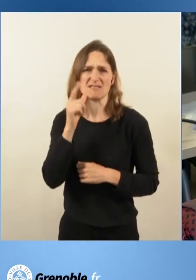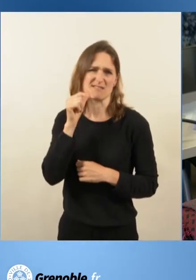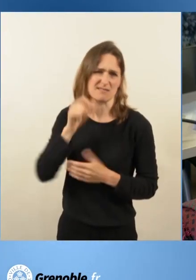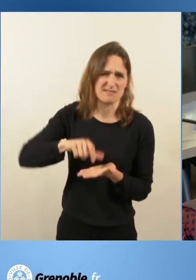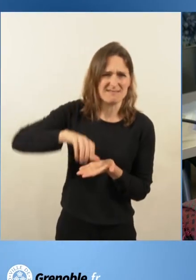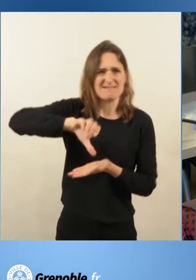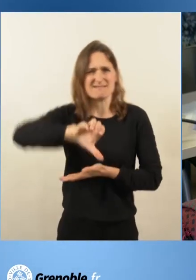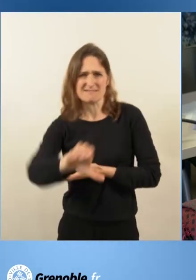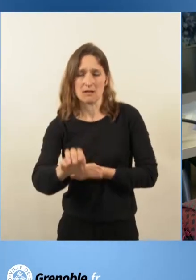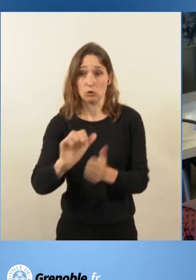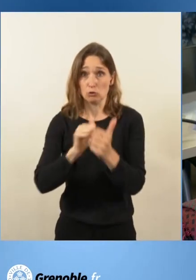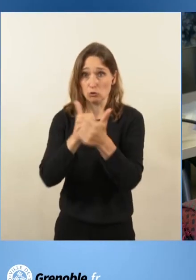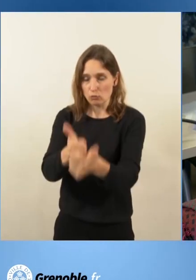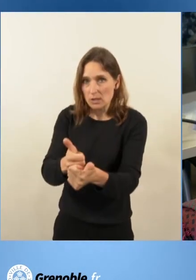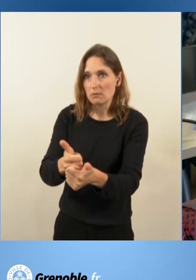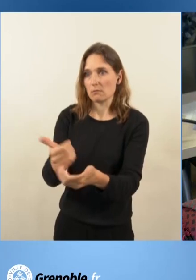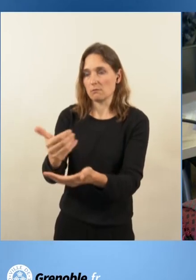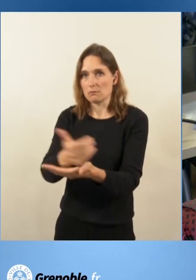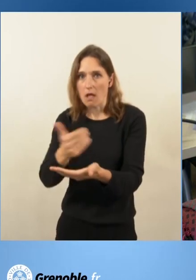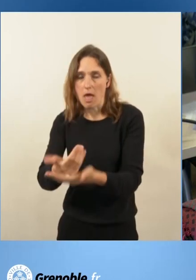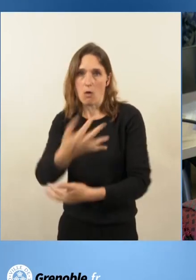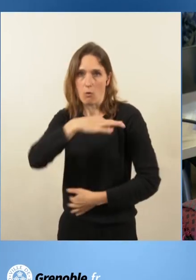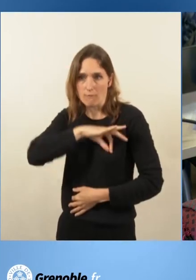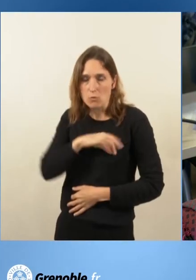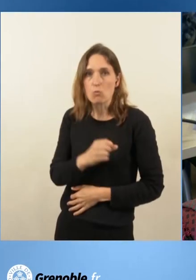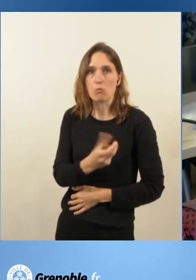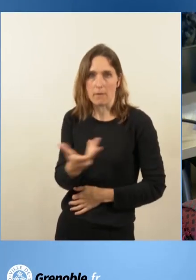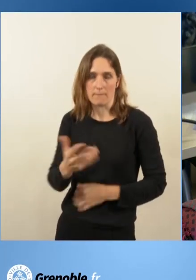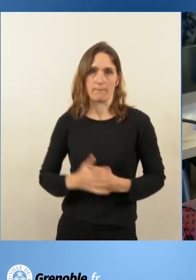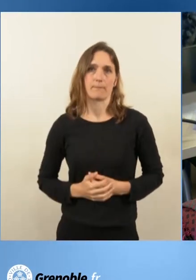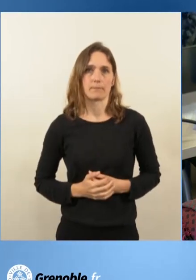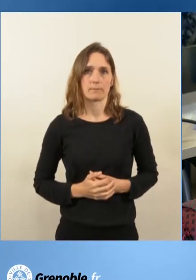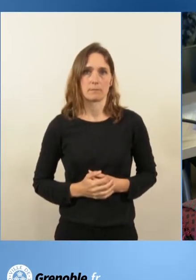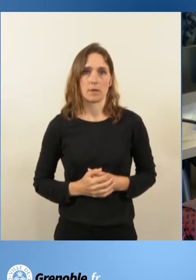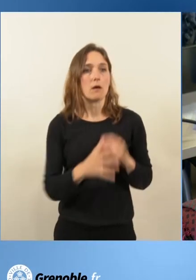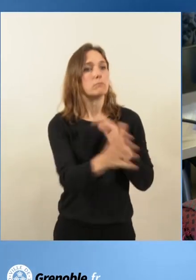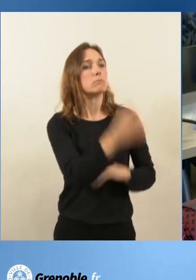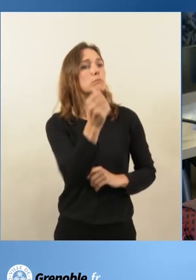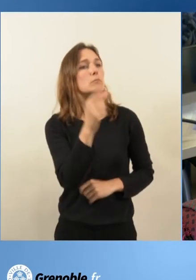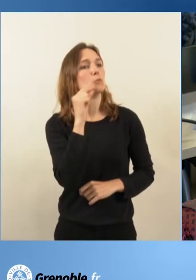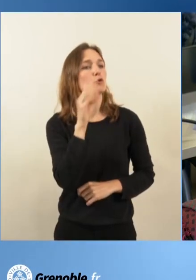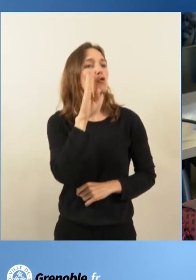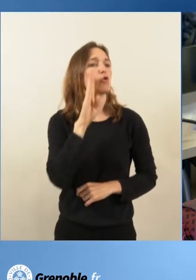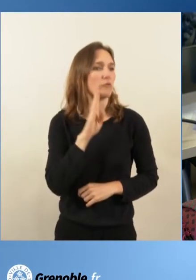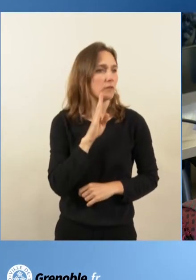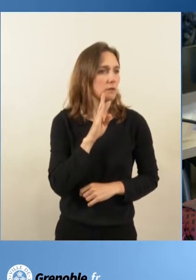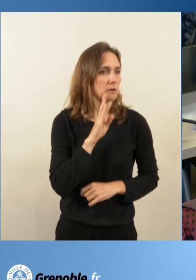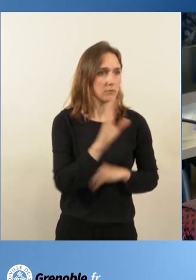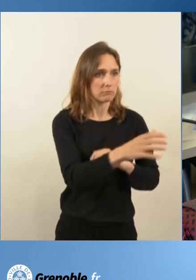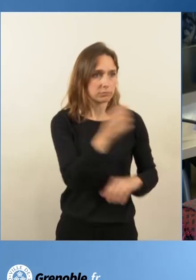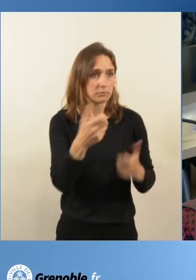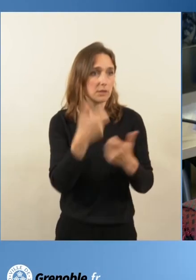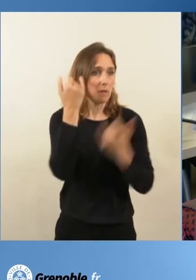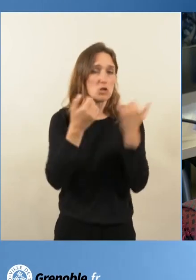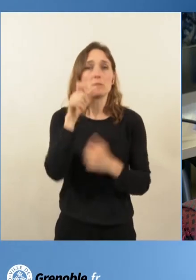proportionnés à leur moyen alors capacité je reprends l'exemple de Monsieur gentil sur une personne qui serait échiroloise donc